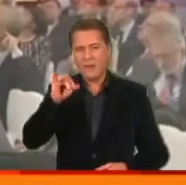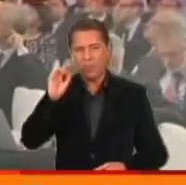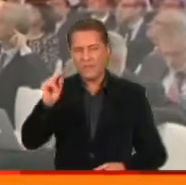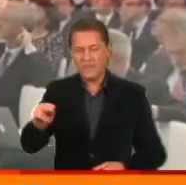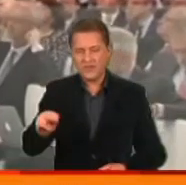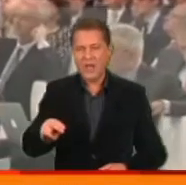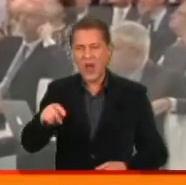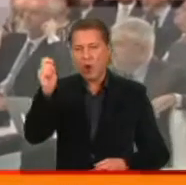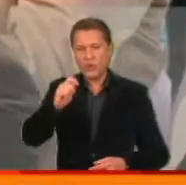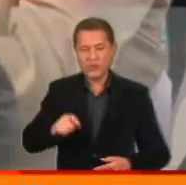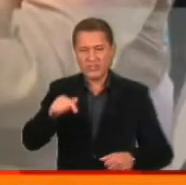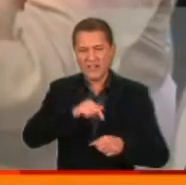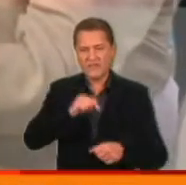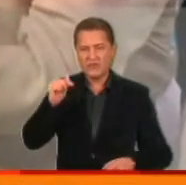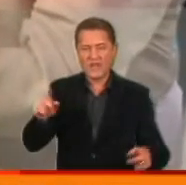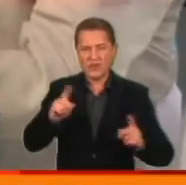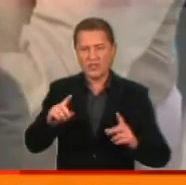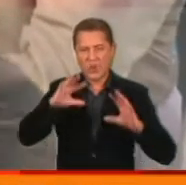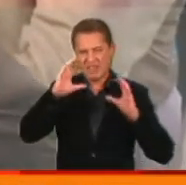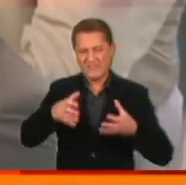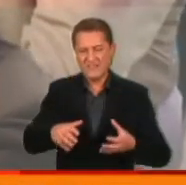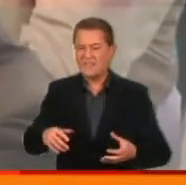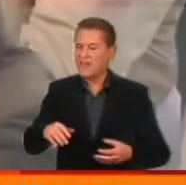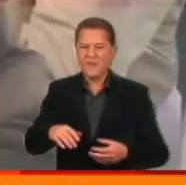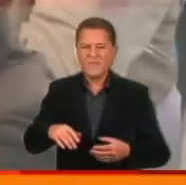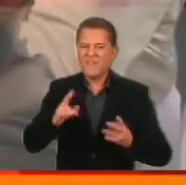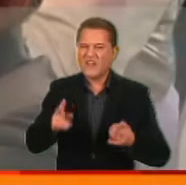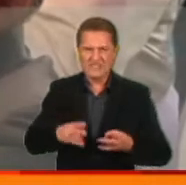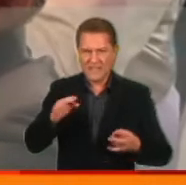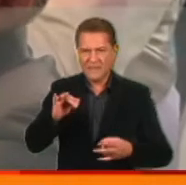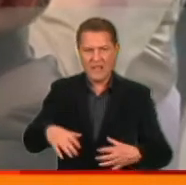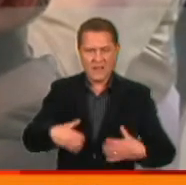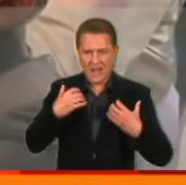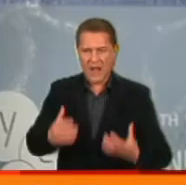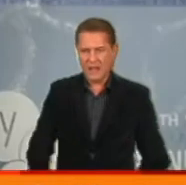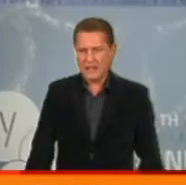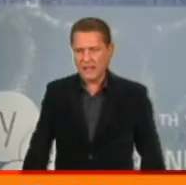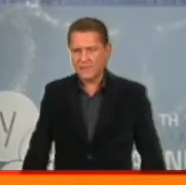Художники відчувають, що світ тепер неймовірно вразливий і наляканий.